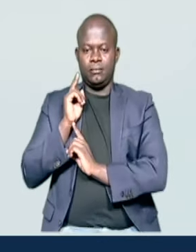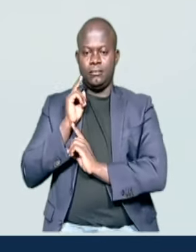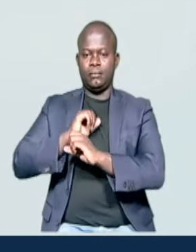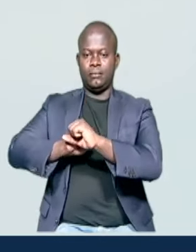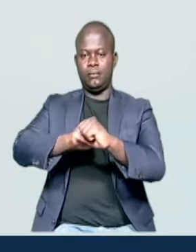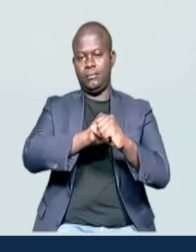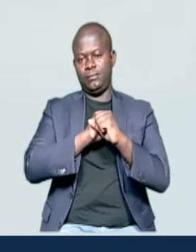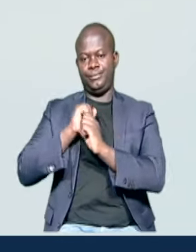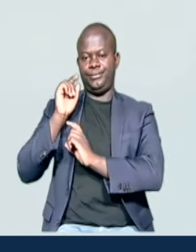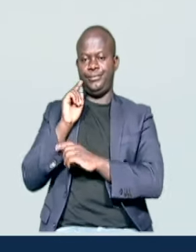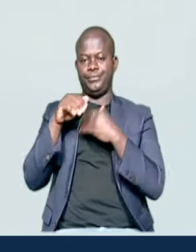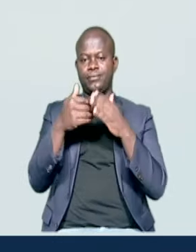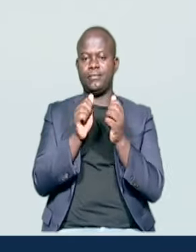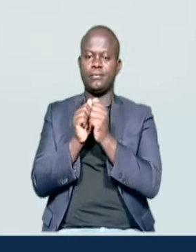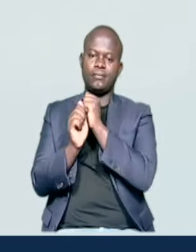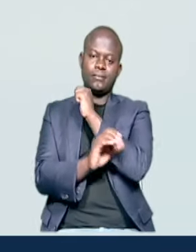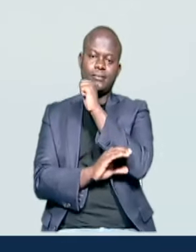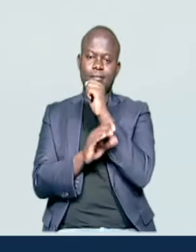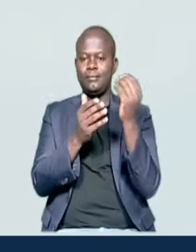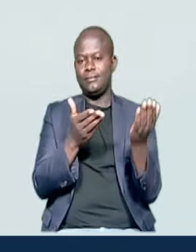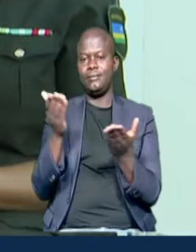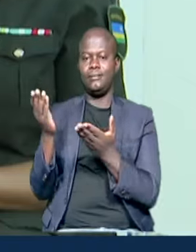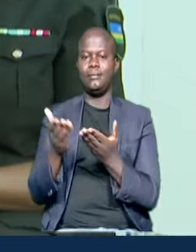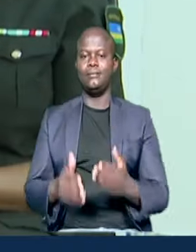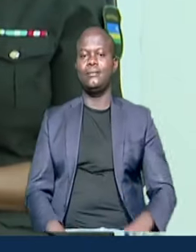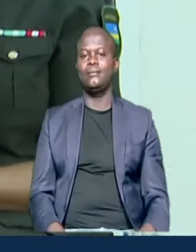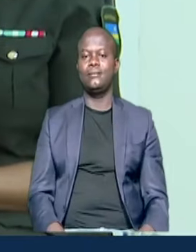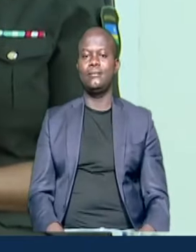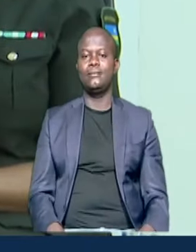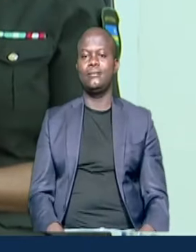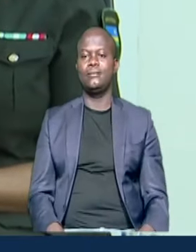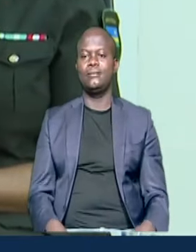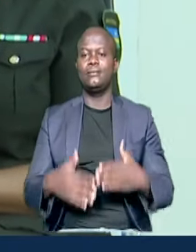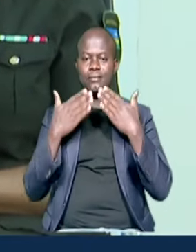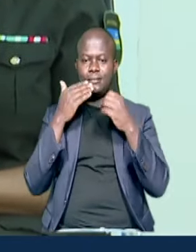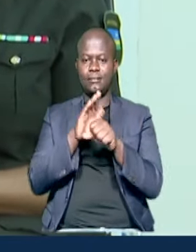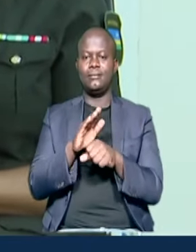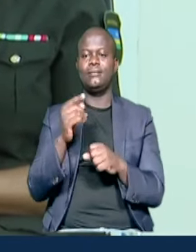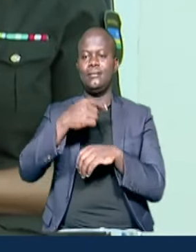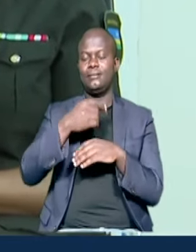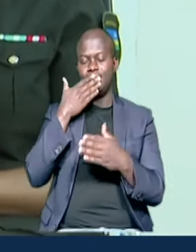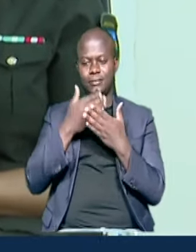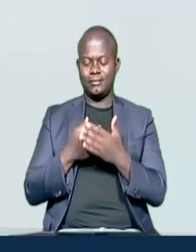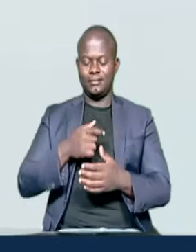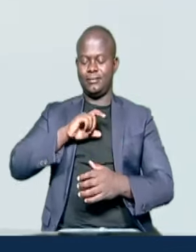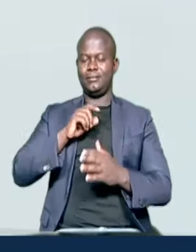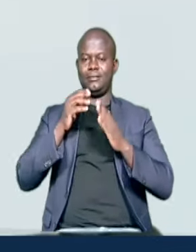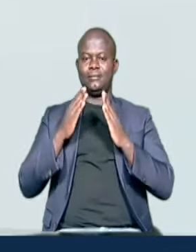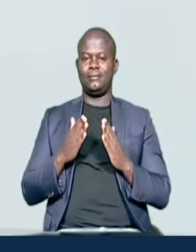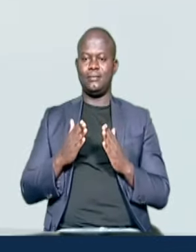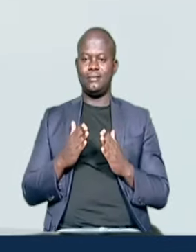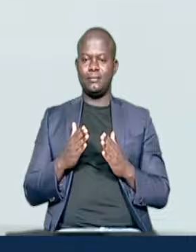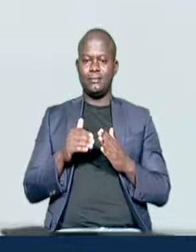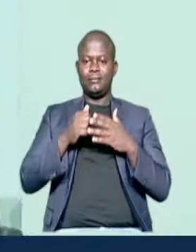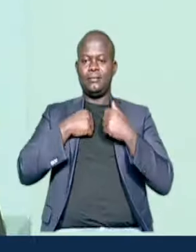ubusugire n'umutekano w'igihugu tuguhaye ikazi Murakoze cyane Gloria kandi umunsi mwiza w'intwari. Umunsi mwiza w'intwari